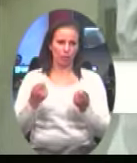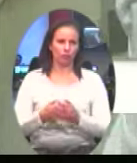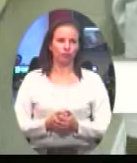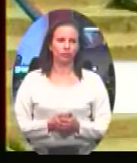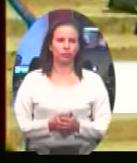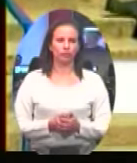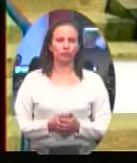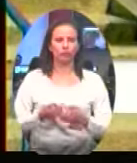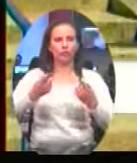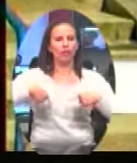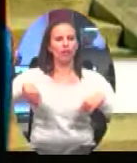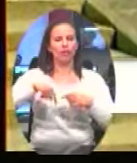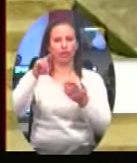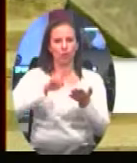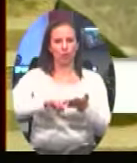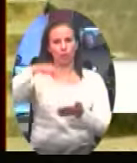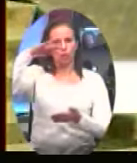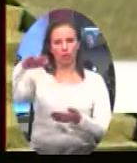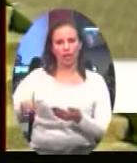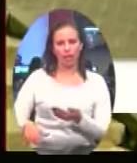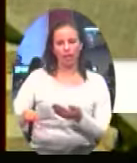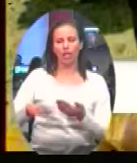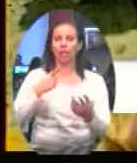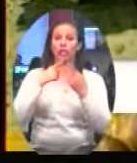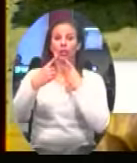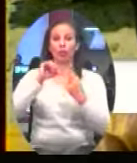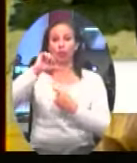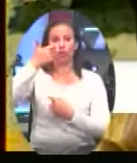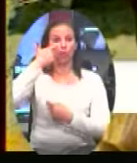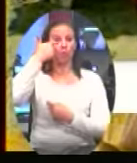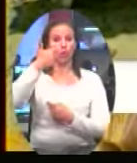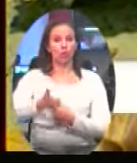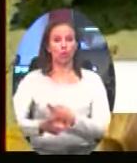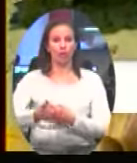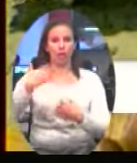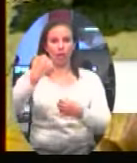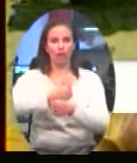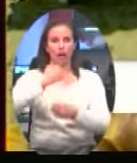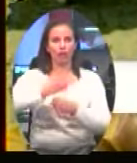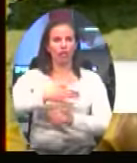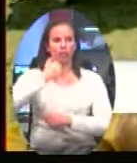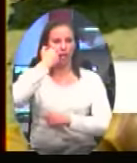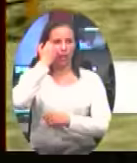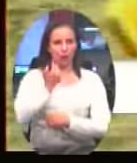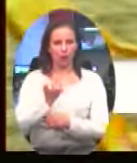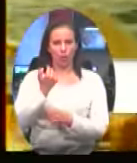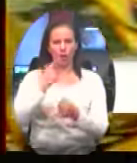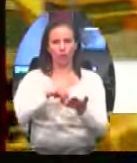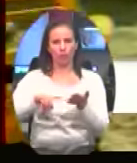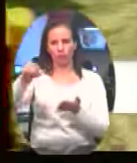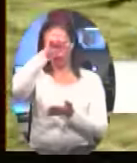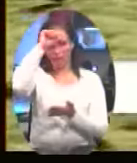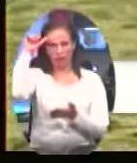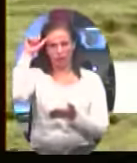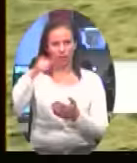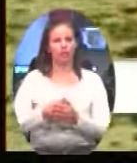הוועדה לזכויות הילד התכנסה הבוקר לדיון ראשון בסוגיית הפיקוח והאכיפה על עבודת בני הנוער בכלל ובחודשי הקיץ בפרט.